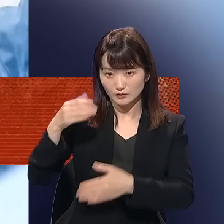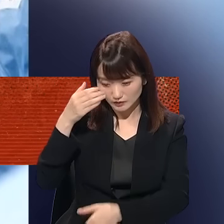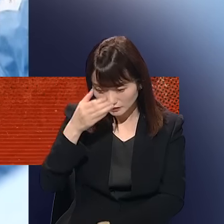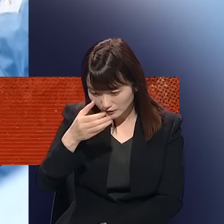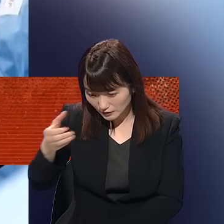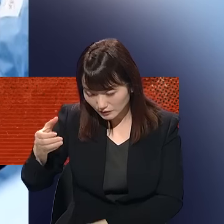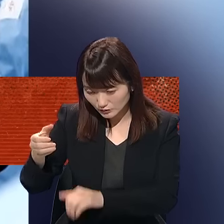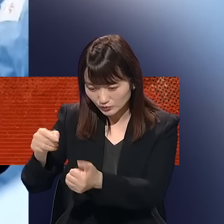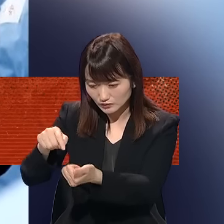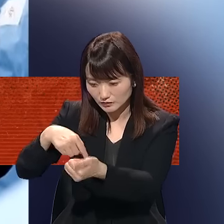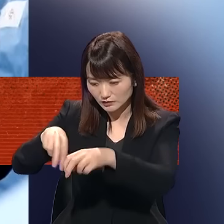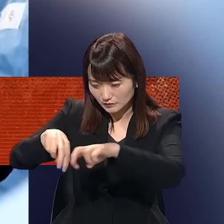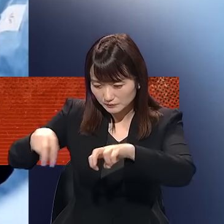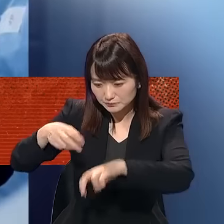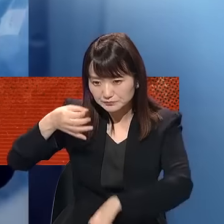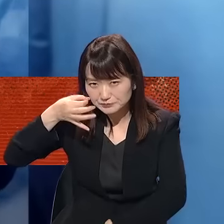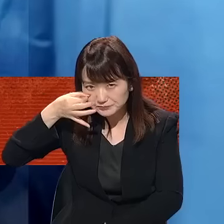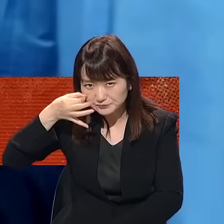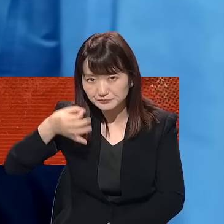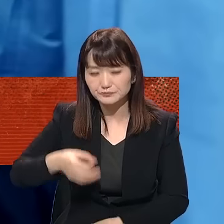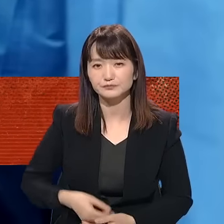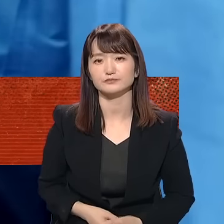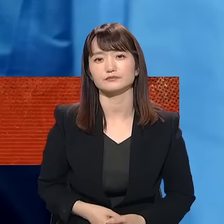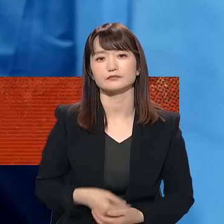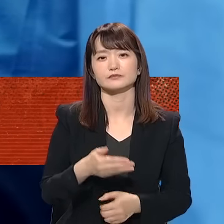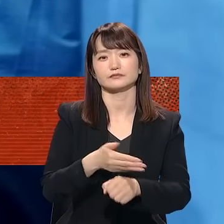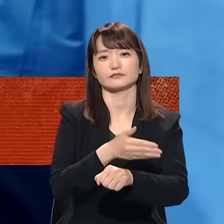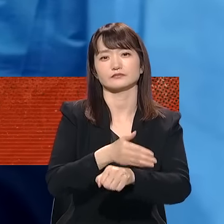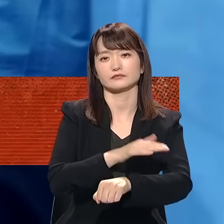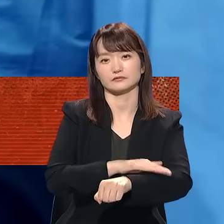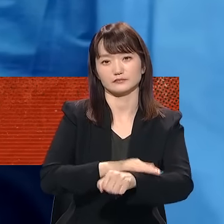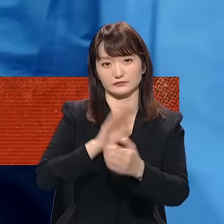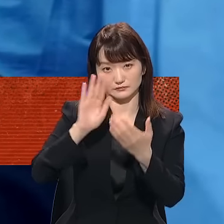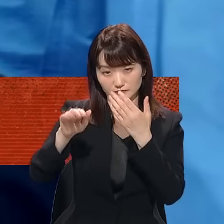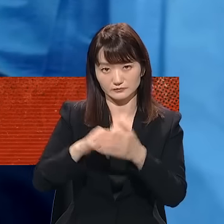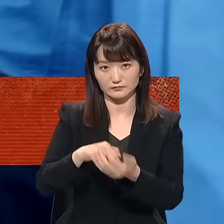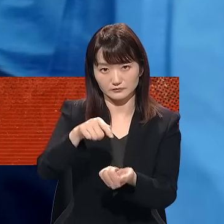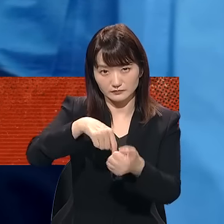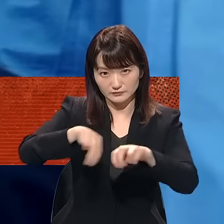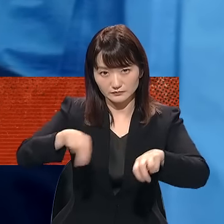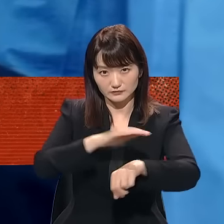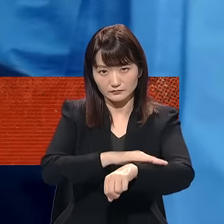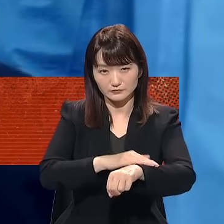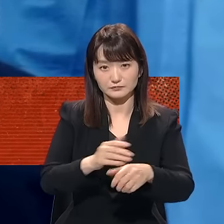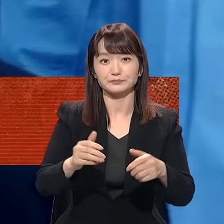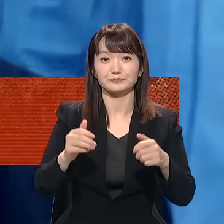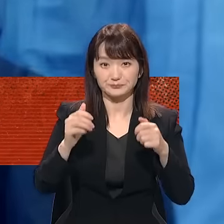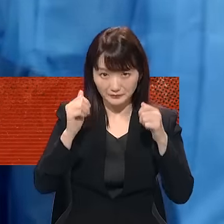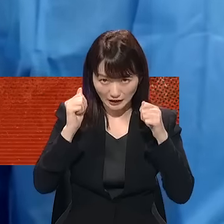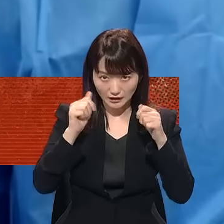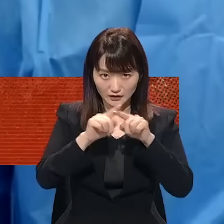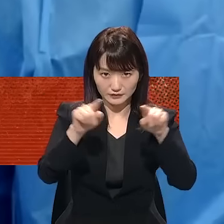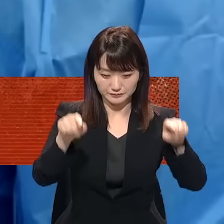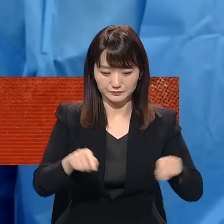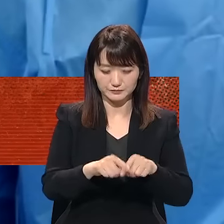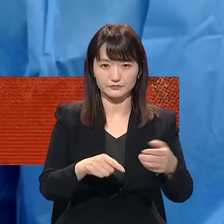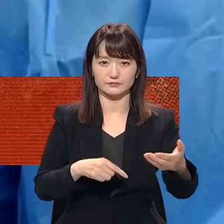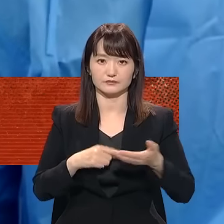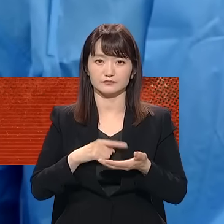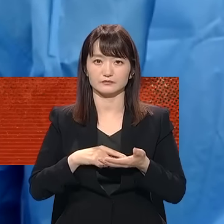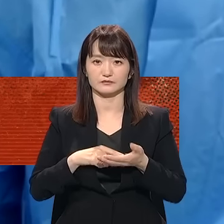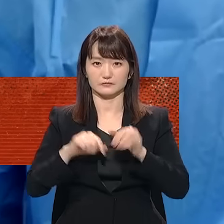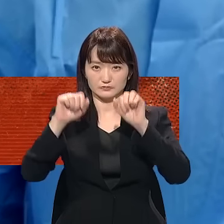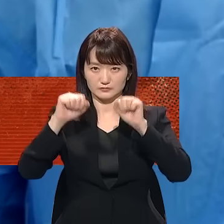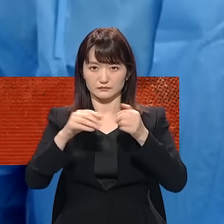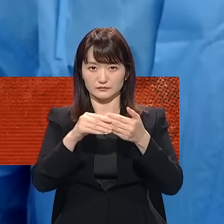해부하는 과정을 모두 보게 된 겁니다 그리고 9시간의 실습 후에는 해부 실습 수요라는 수료증을 주는데요 이게 운동